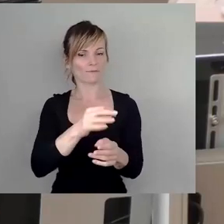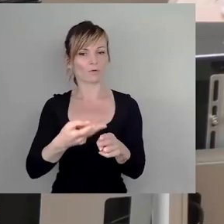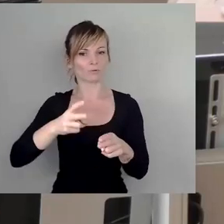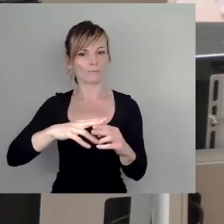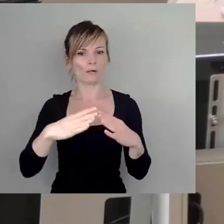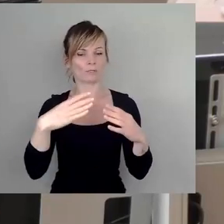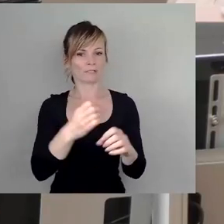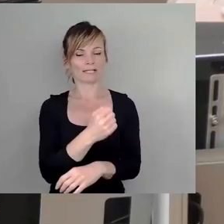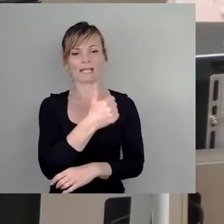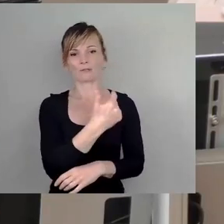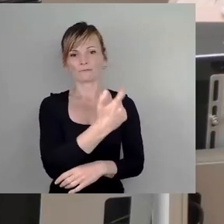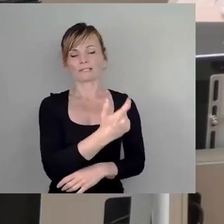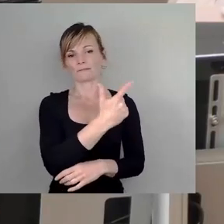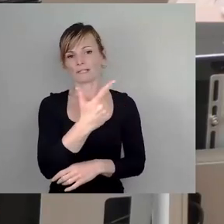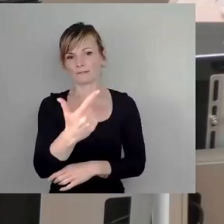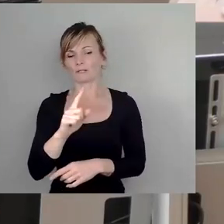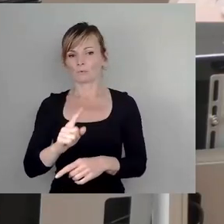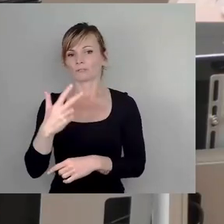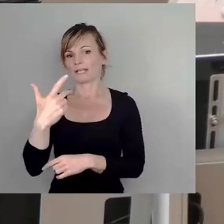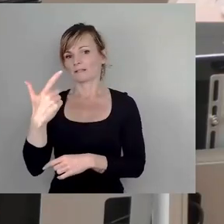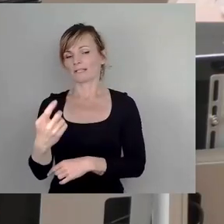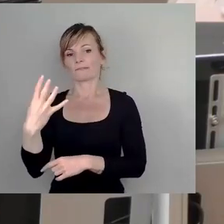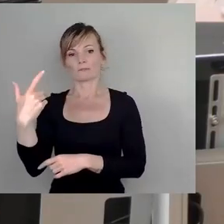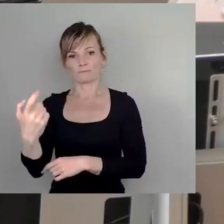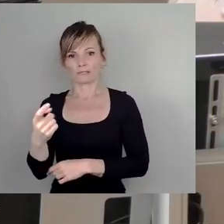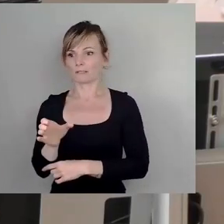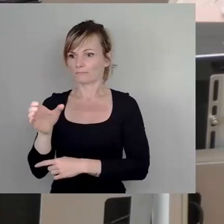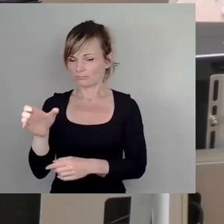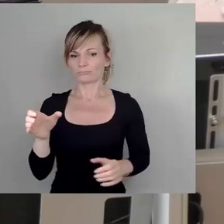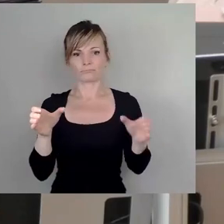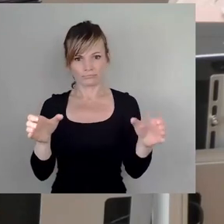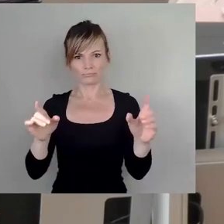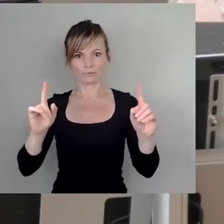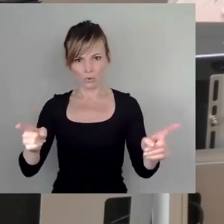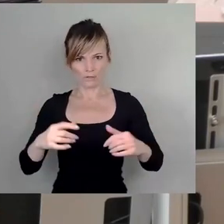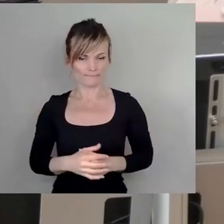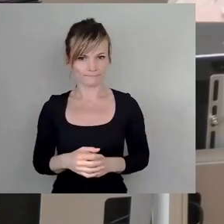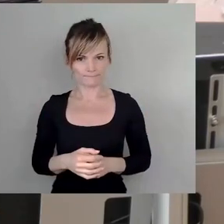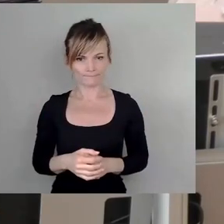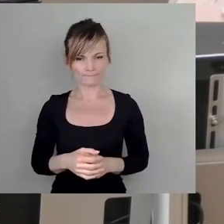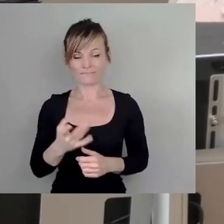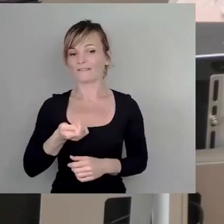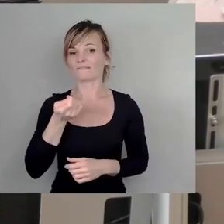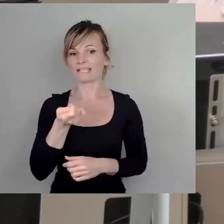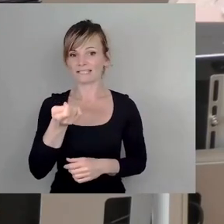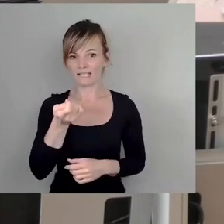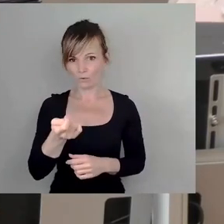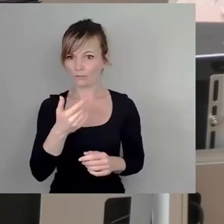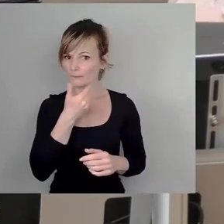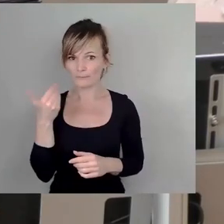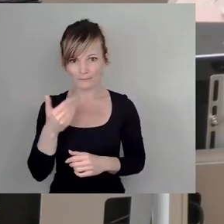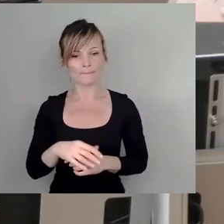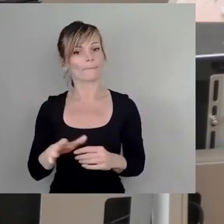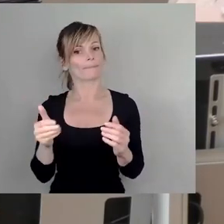und 23-24 besetzt werden sollen. Da es leider nicht zur Finanzierung kam, konnte